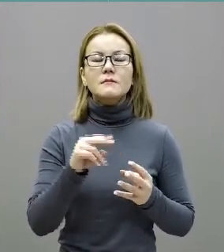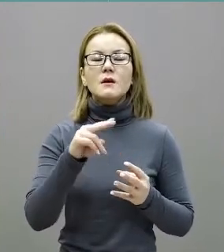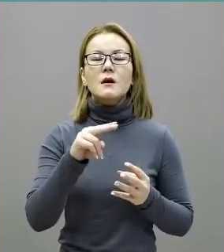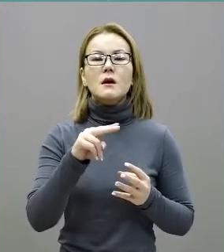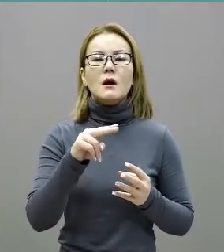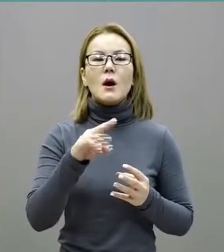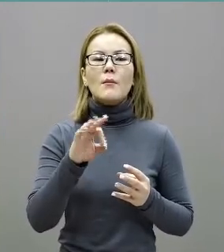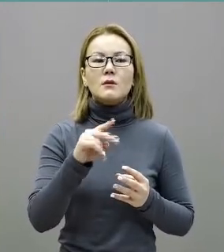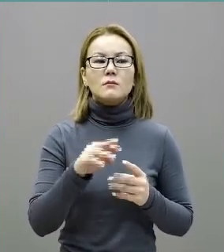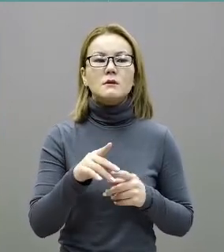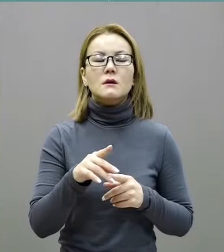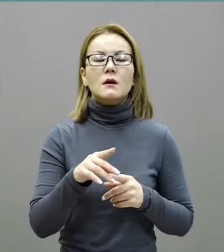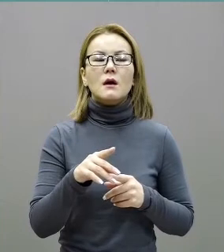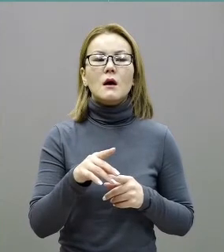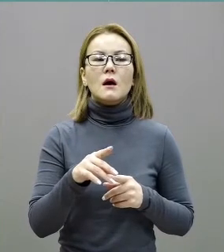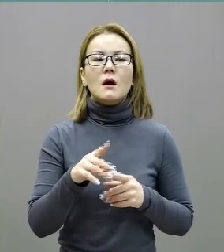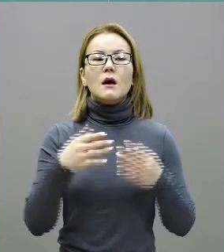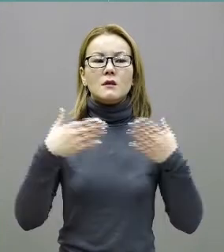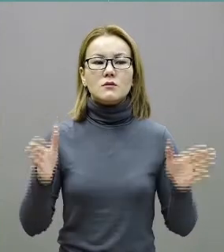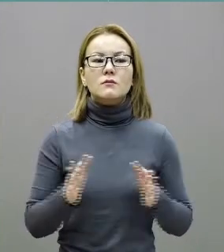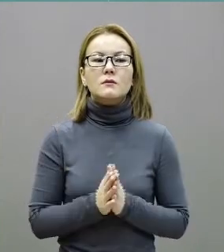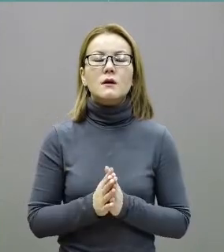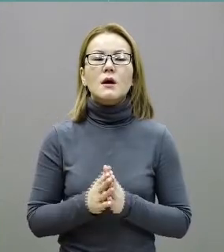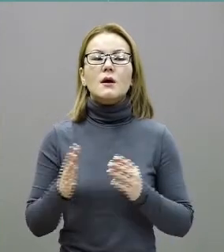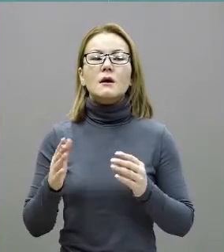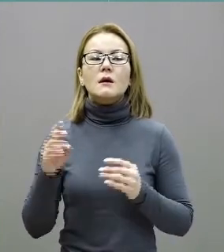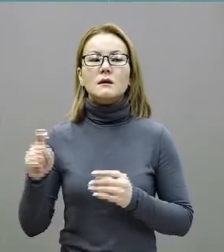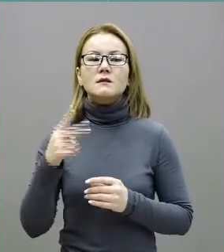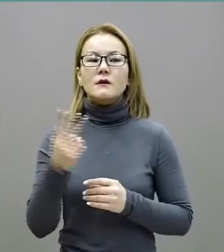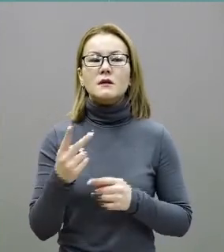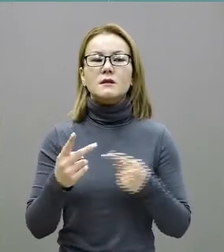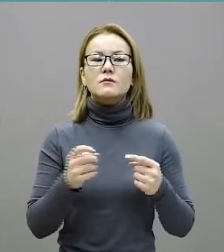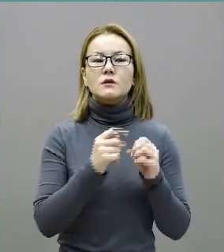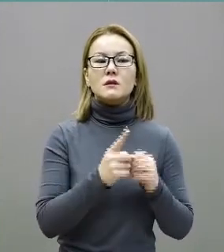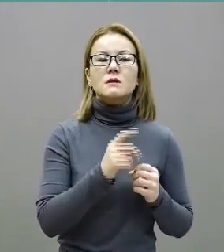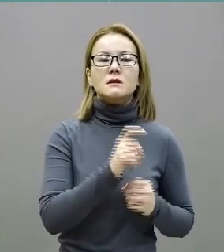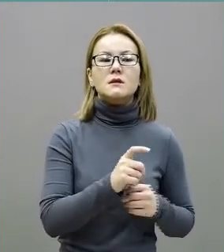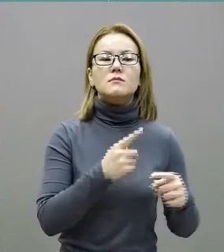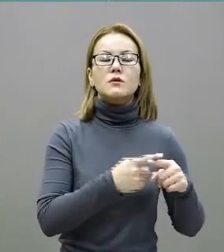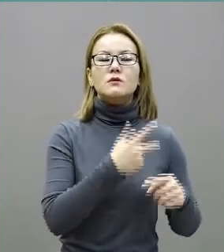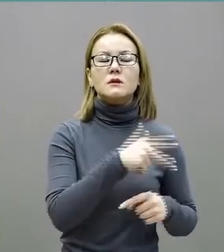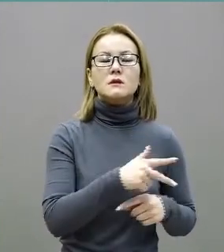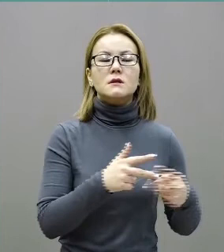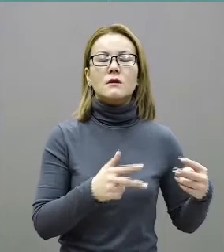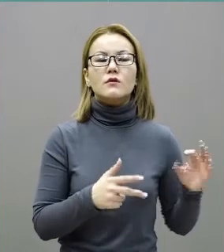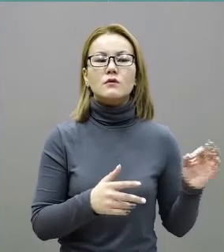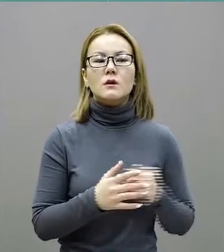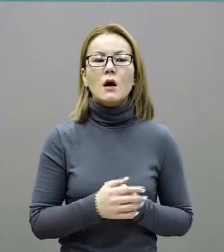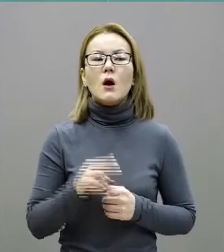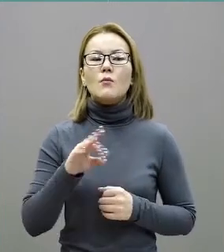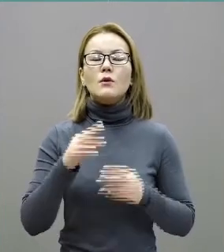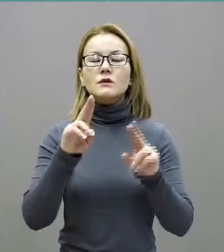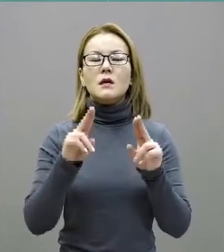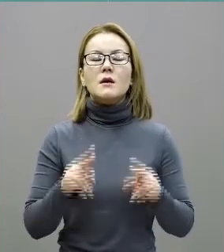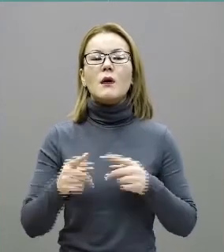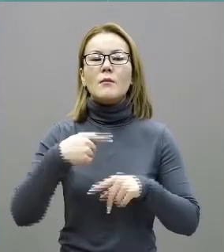приведенное квадратного уравнения x квадрате минус 11 x плюс 30 равно нулю по теореме обратной теореме